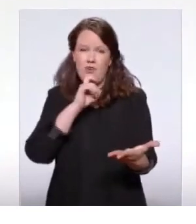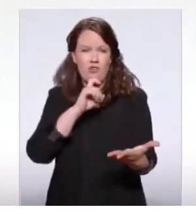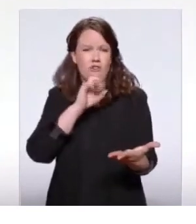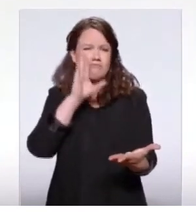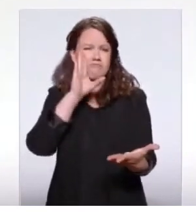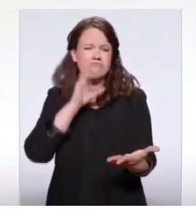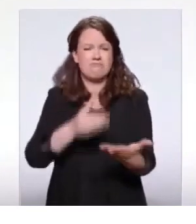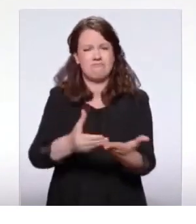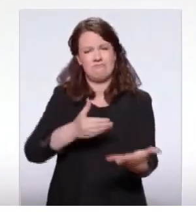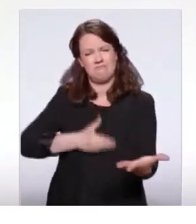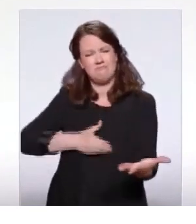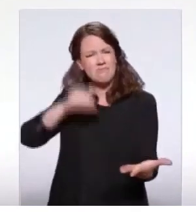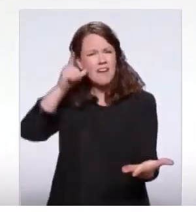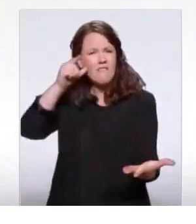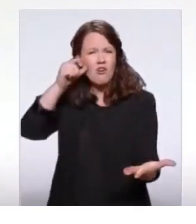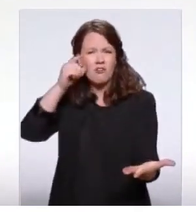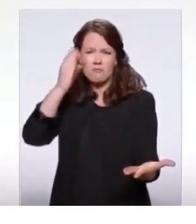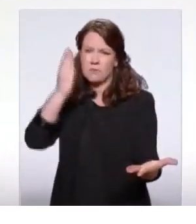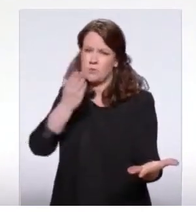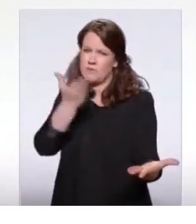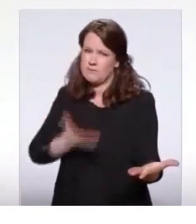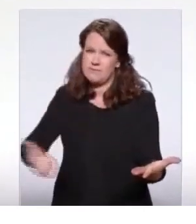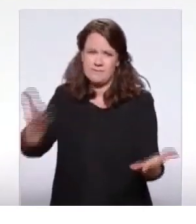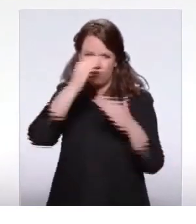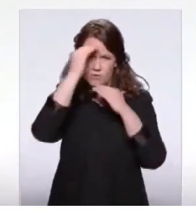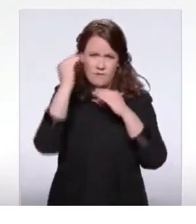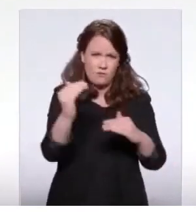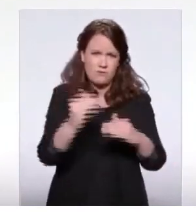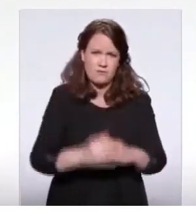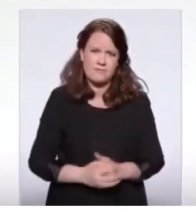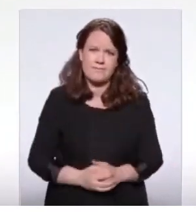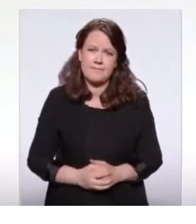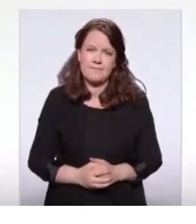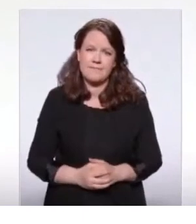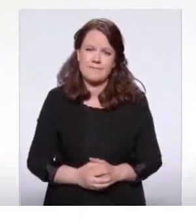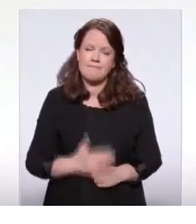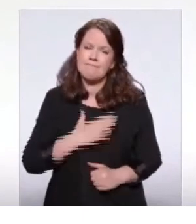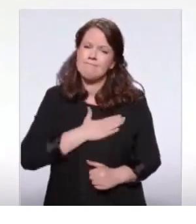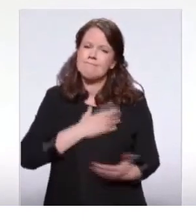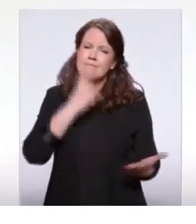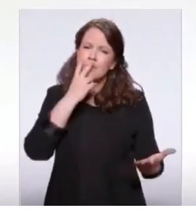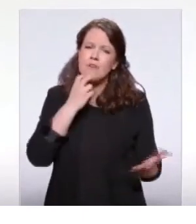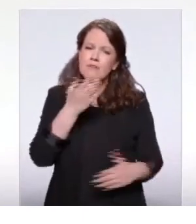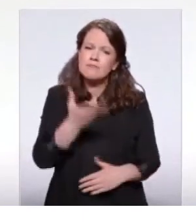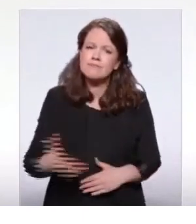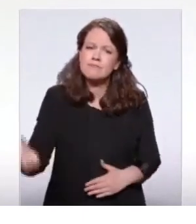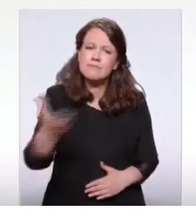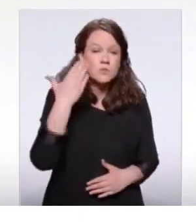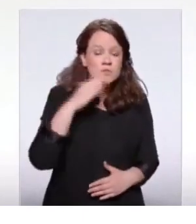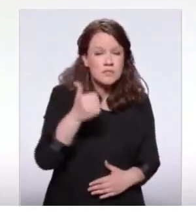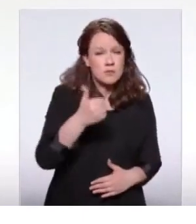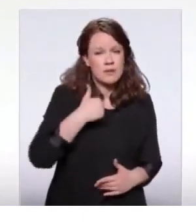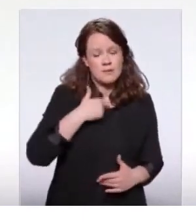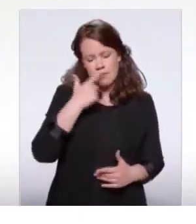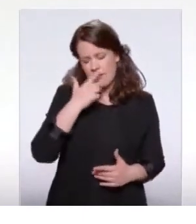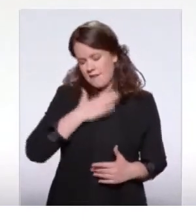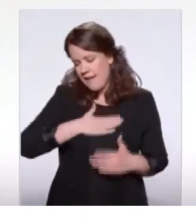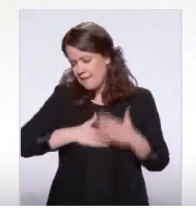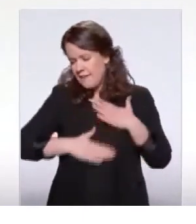vous. Mes chers compatriotes, je sais qu'il y a beaucoup de lassitude, de